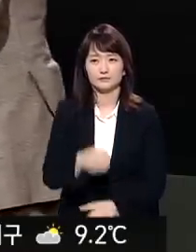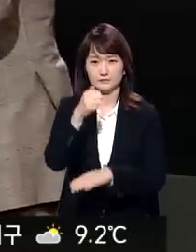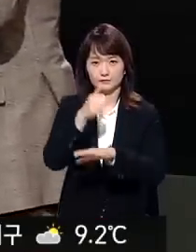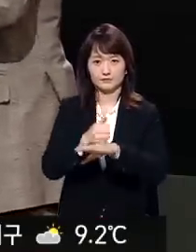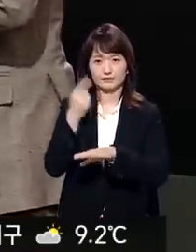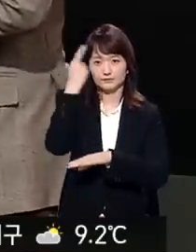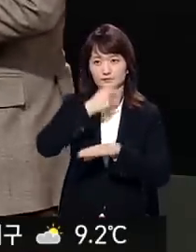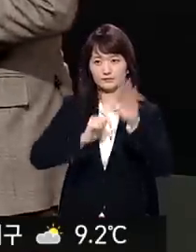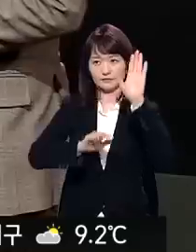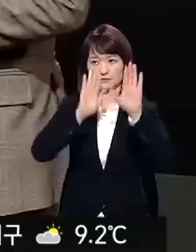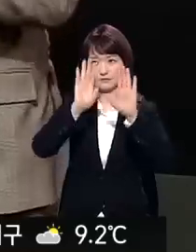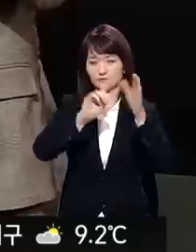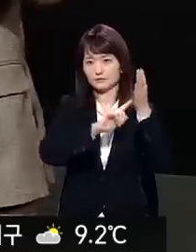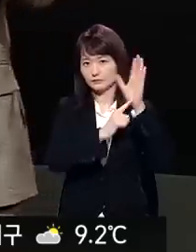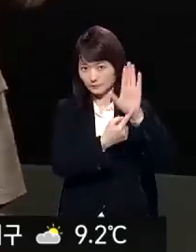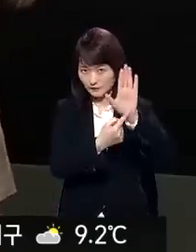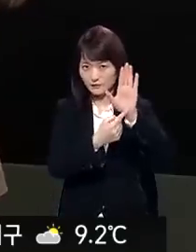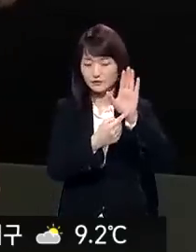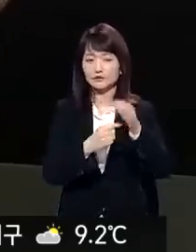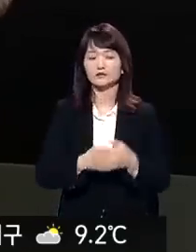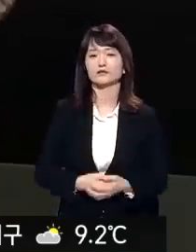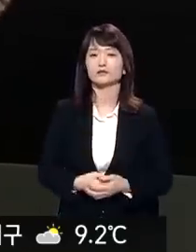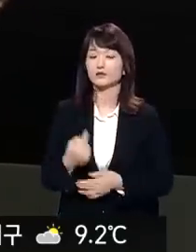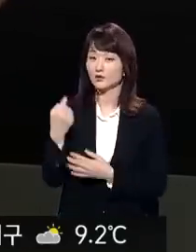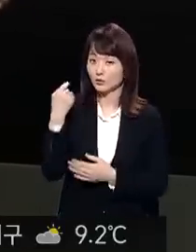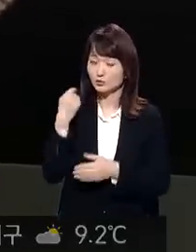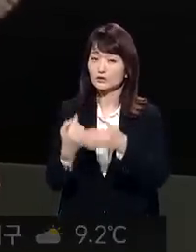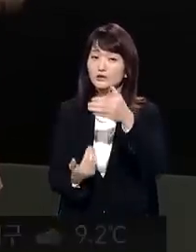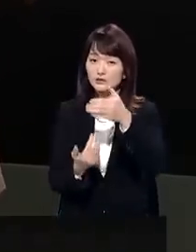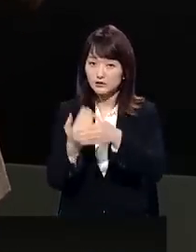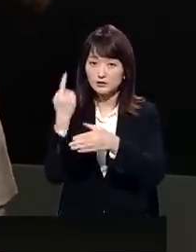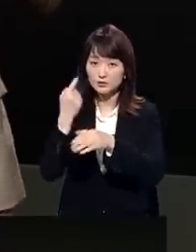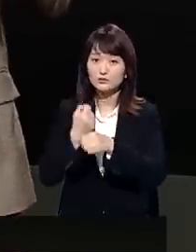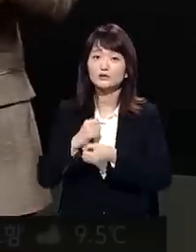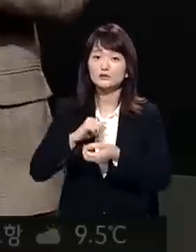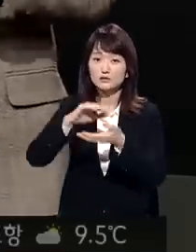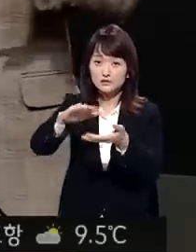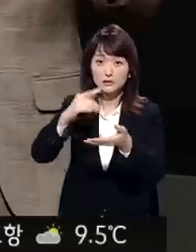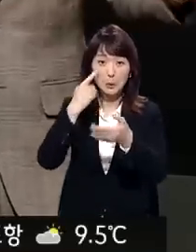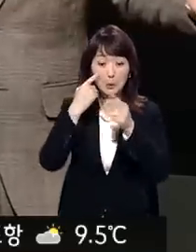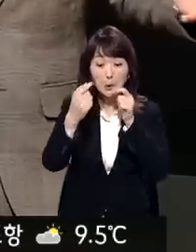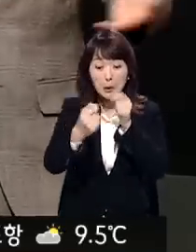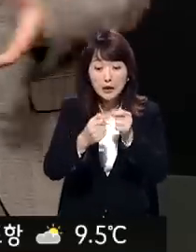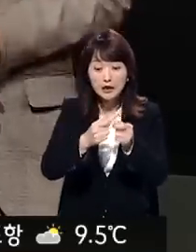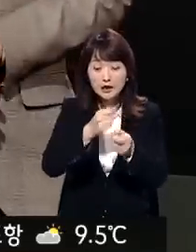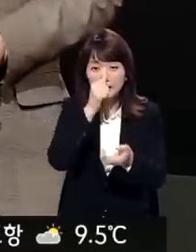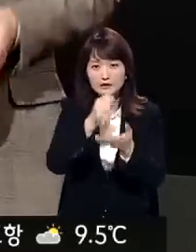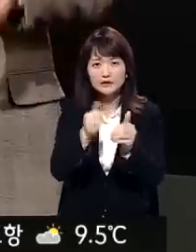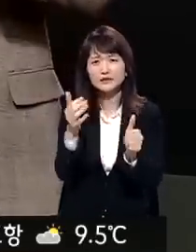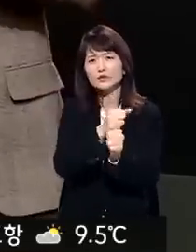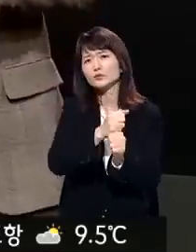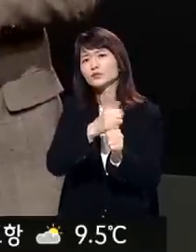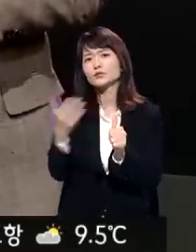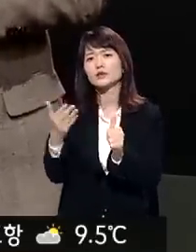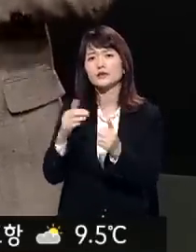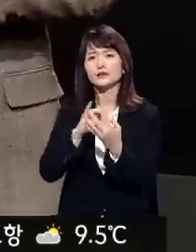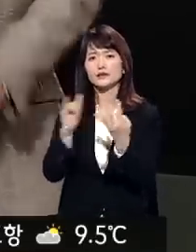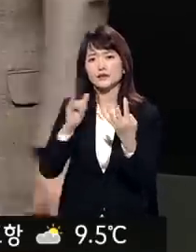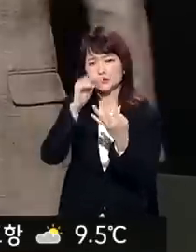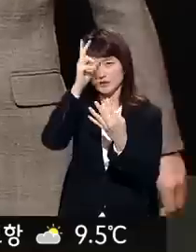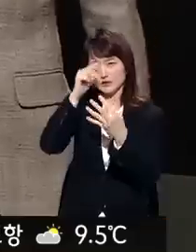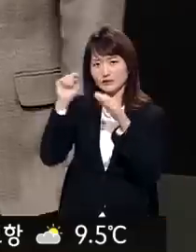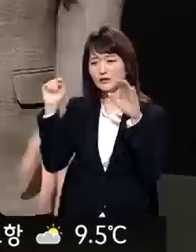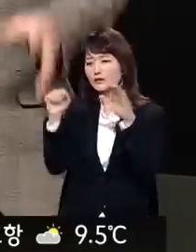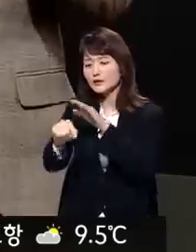결국 공개 수배 전환입니다. 자, 어제 사건에서 전해드린 바 있죠. 눈앞에서 수배범을 놓쳤던, 그것도 4명이 가서